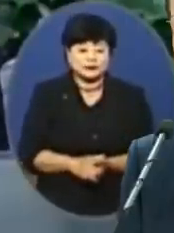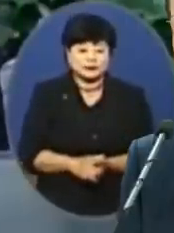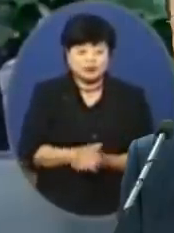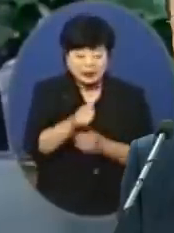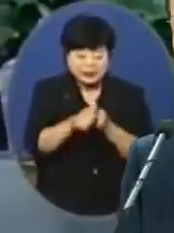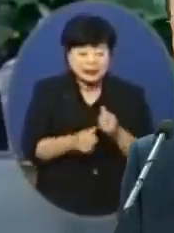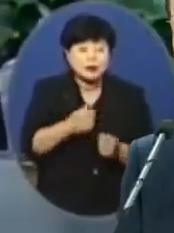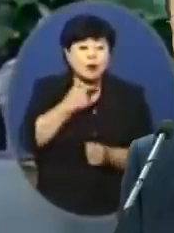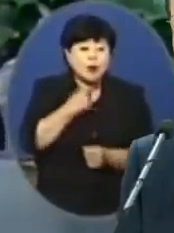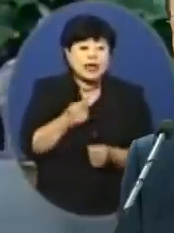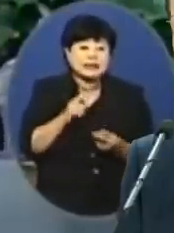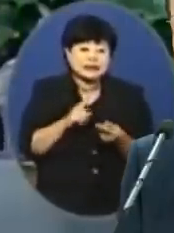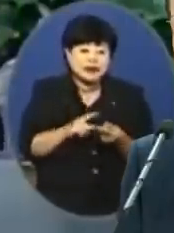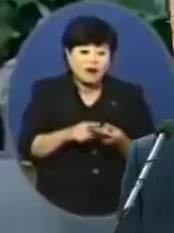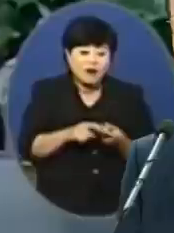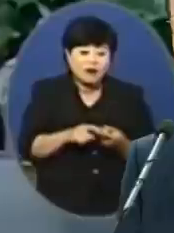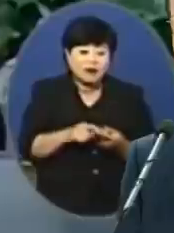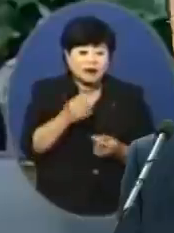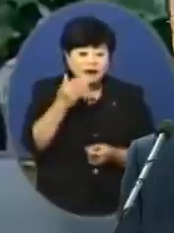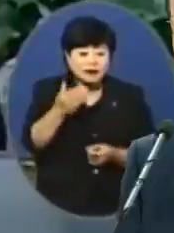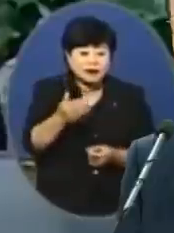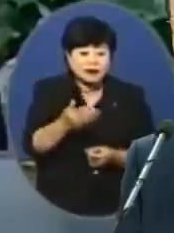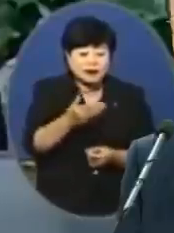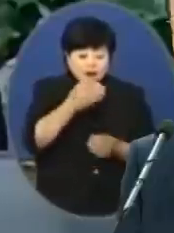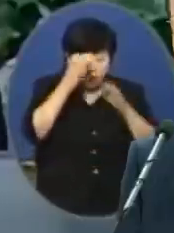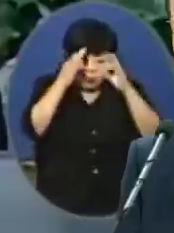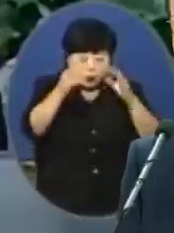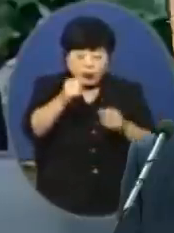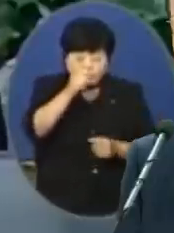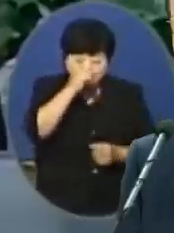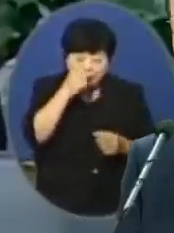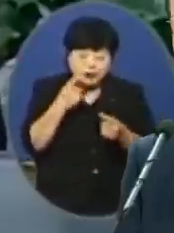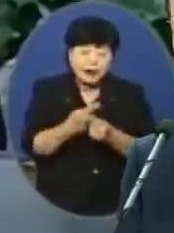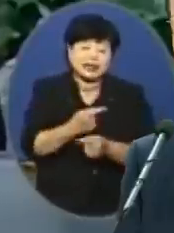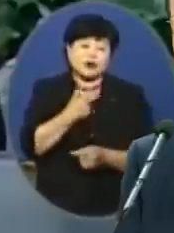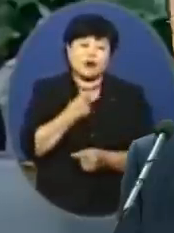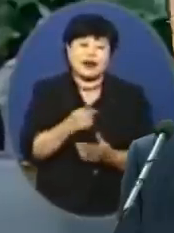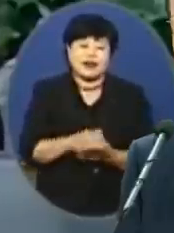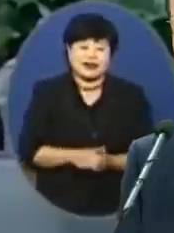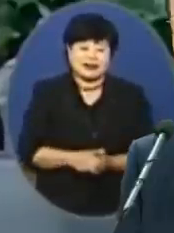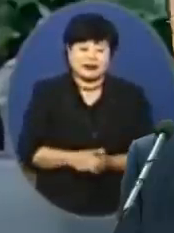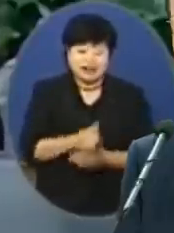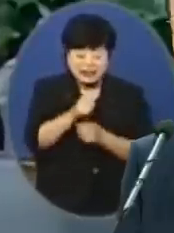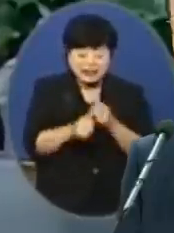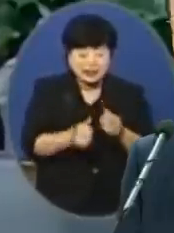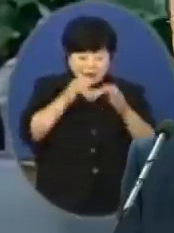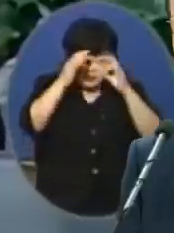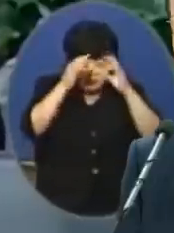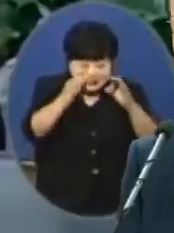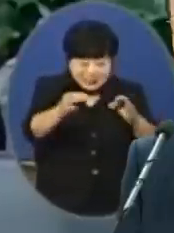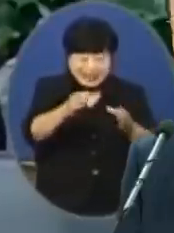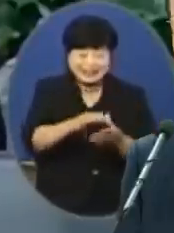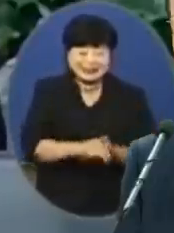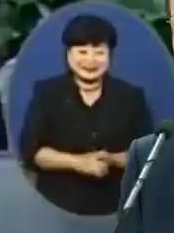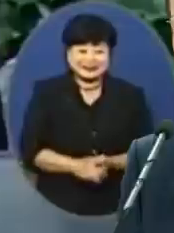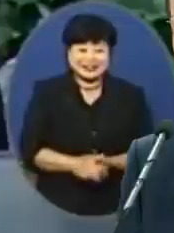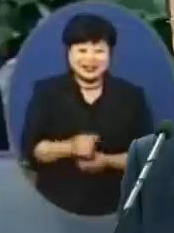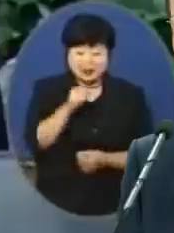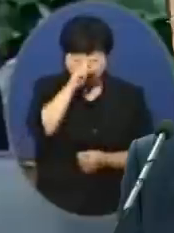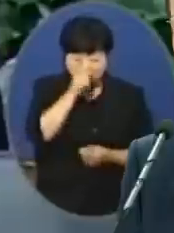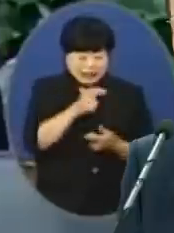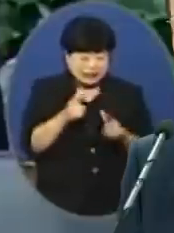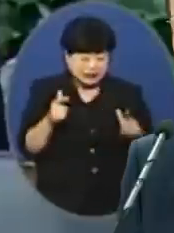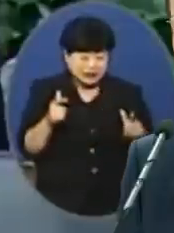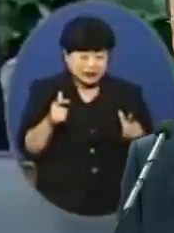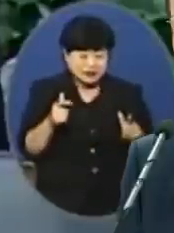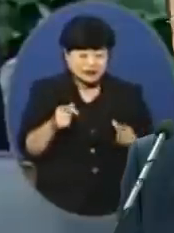여러분 하나님이 원하시는 것은 여러분 보기에 좋게 되기를 원하시는 것입니다. 하나님이 보시기에 좋지 않은